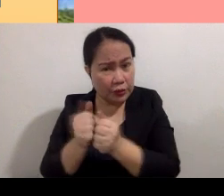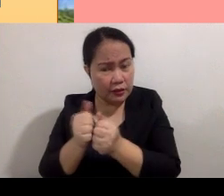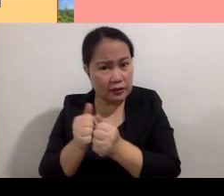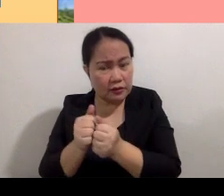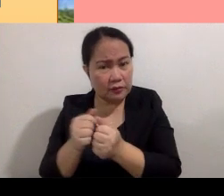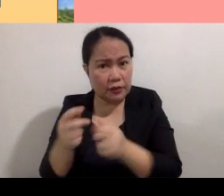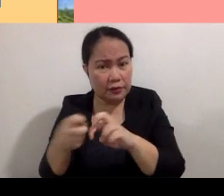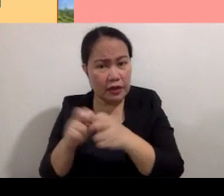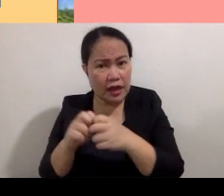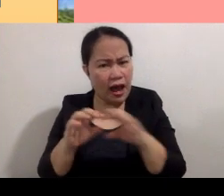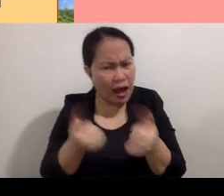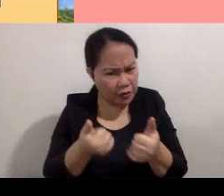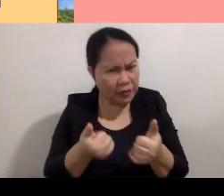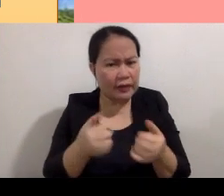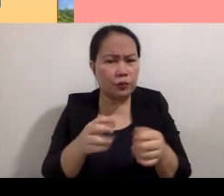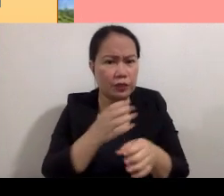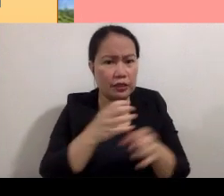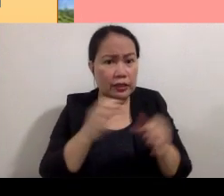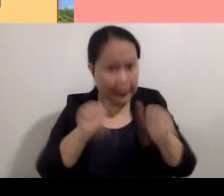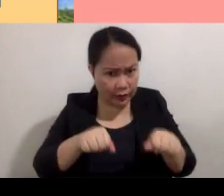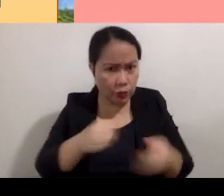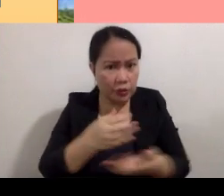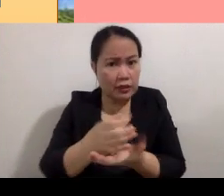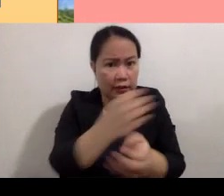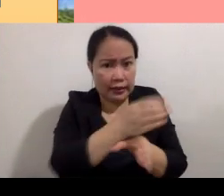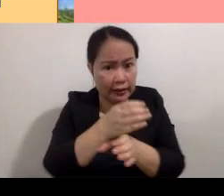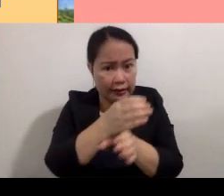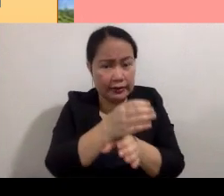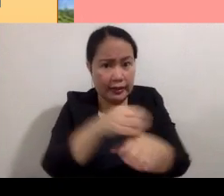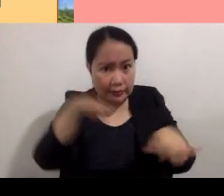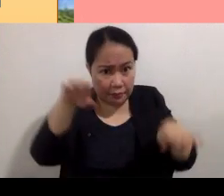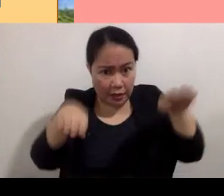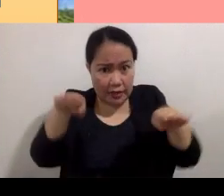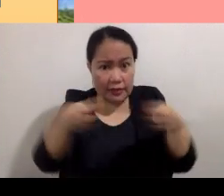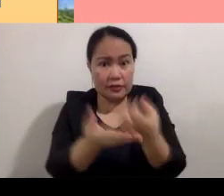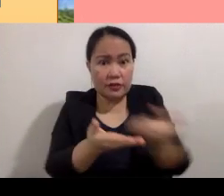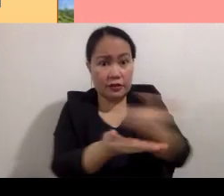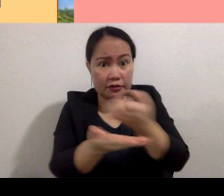natin mapapangalagaan at mapahalagahan ang timbang ng ekolohiya?